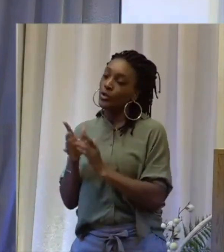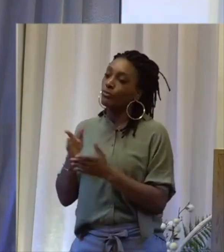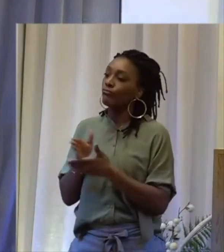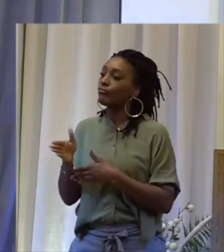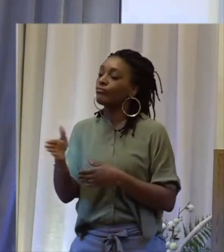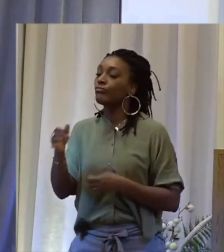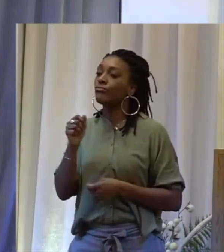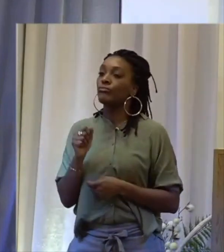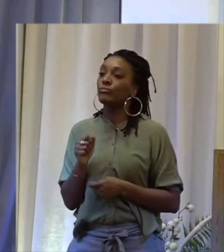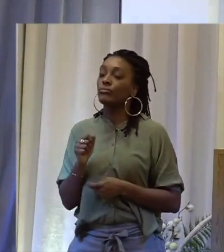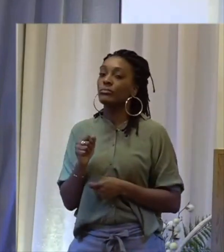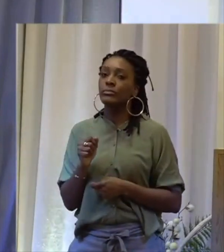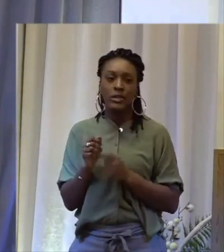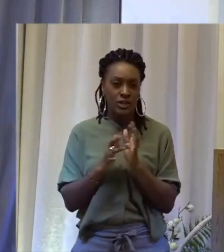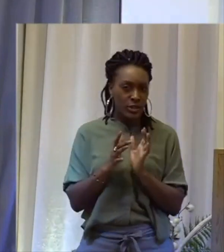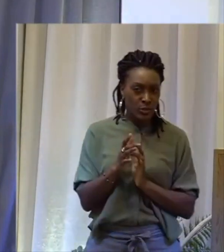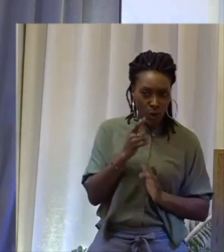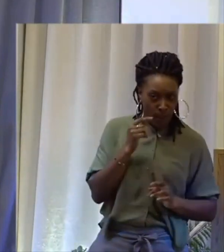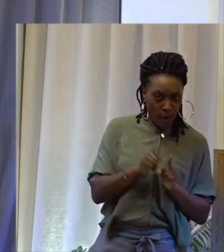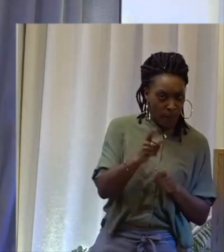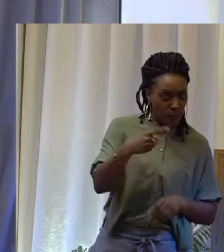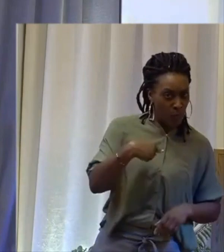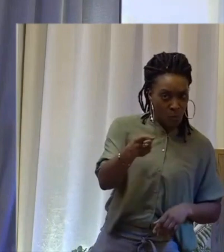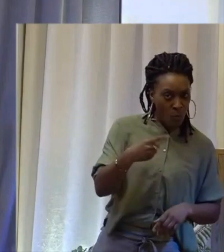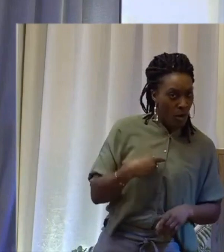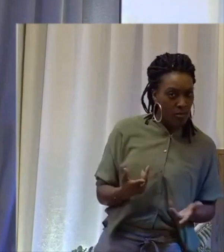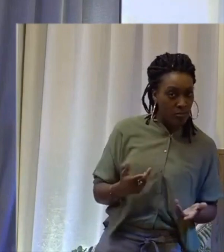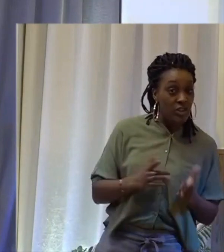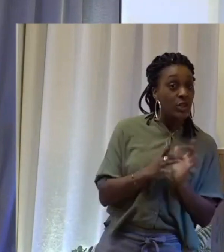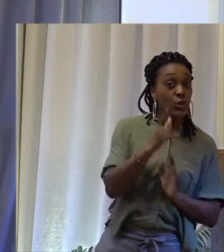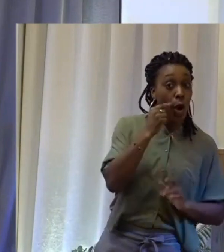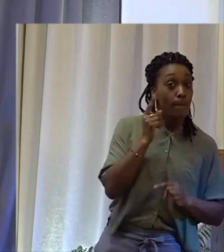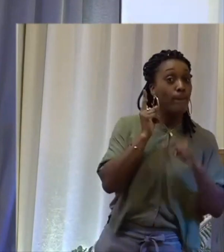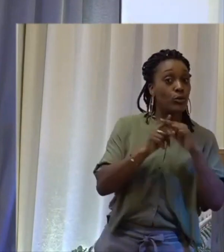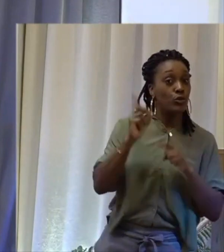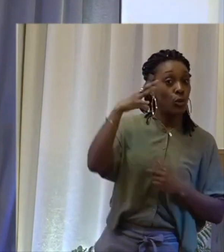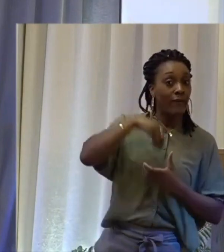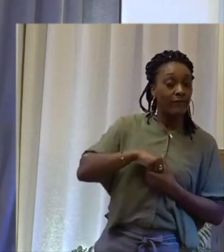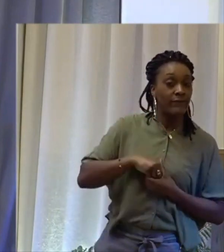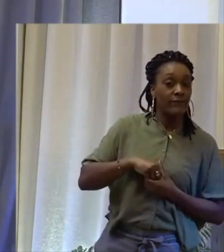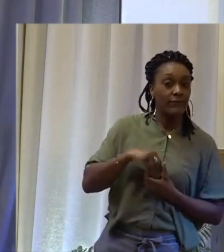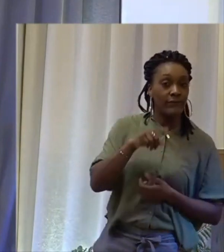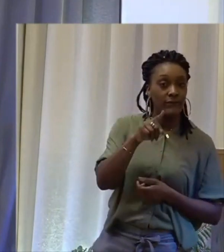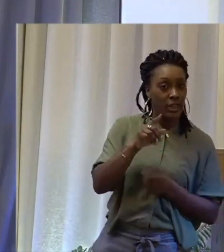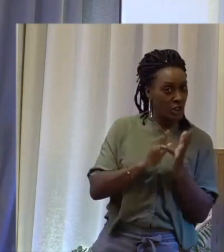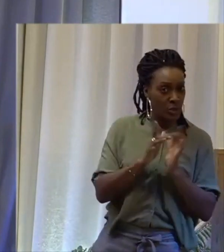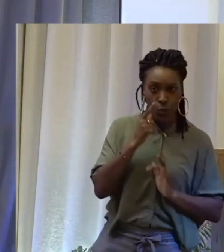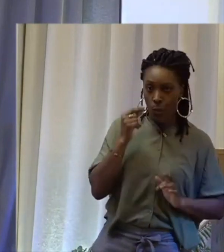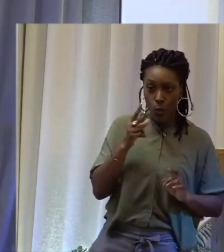Jésus pourtant est un homme comme vous et moi. Il est à la fois homme et à la fois Dieu, avec les mêmes